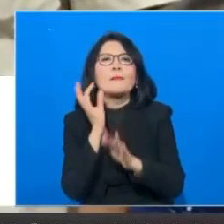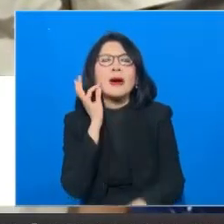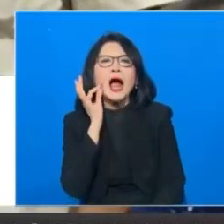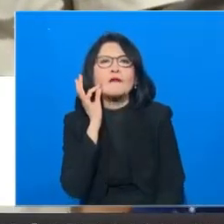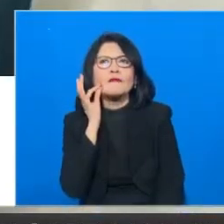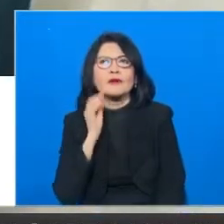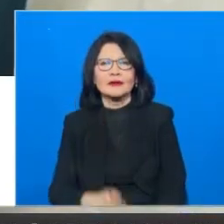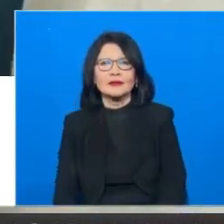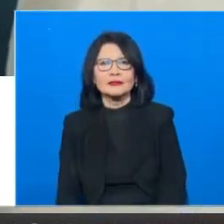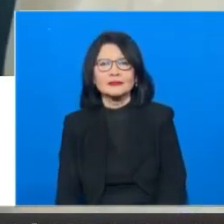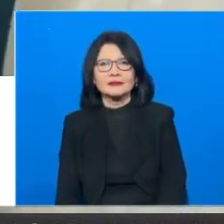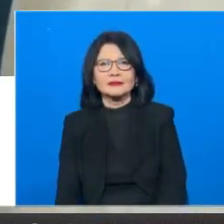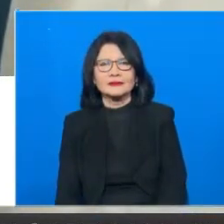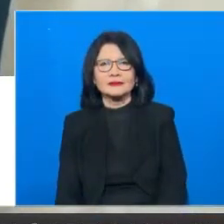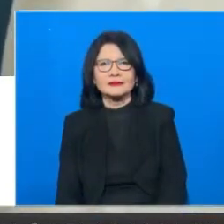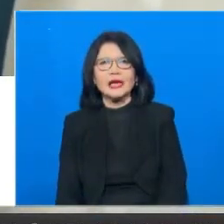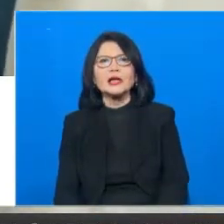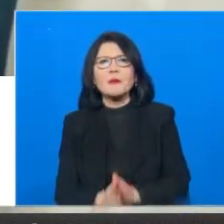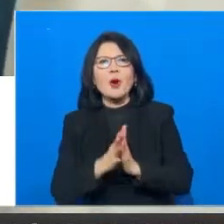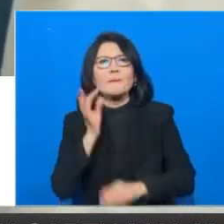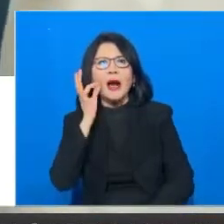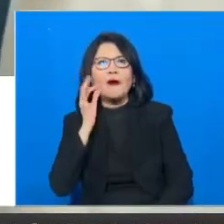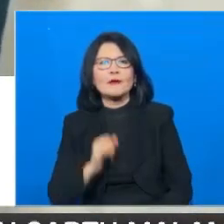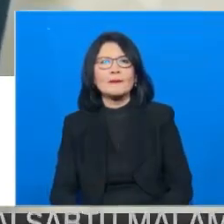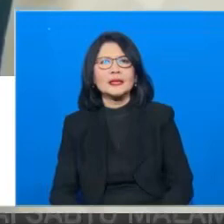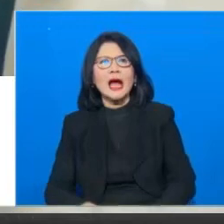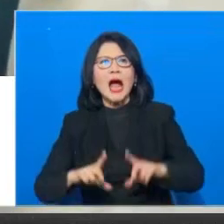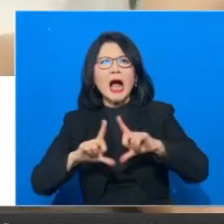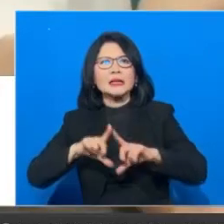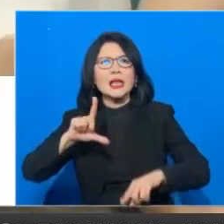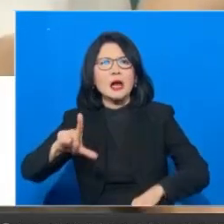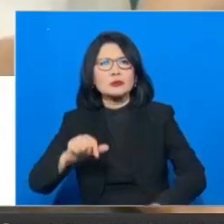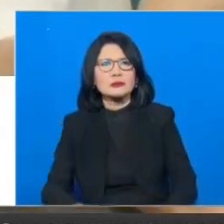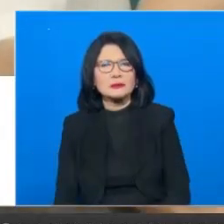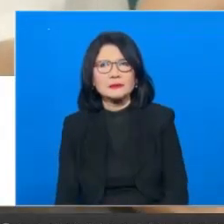kepada pelaku pemukulan dan institusi Angkatan Laut.